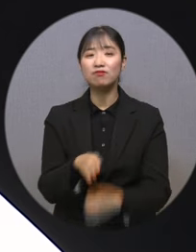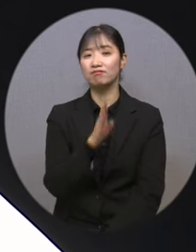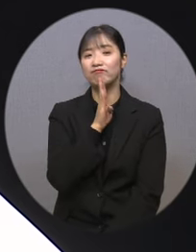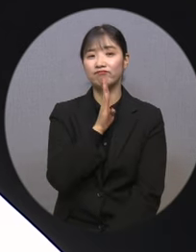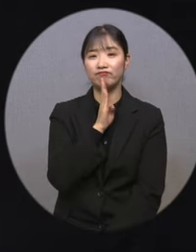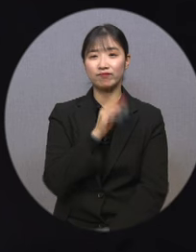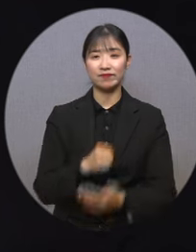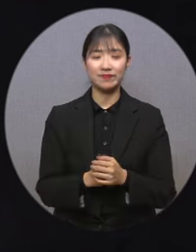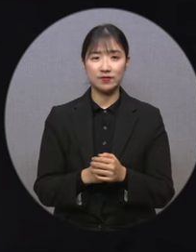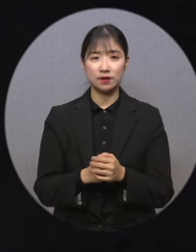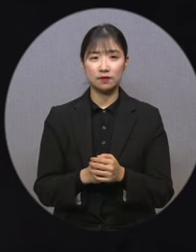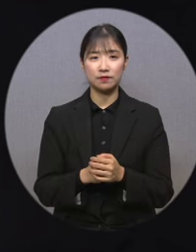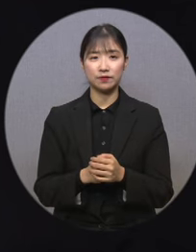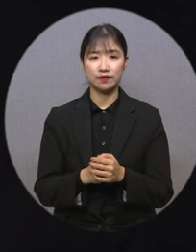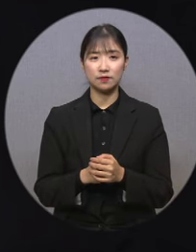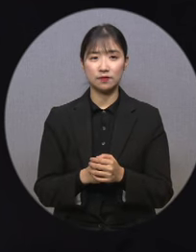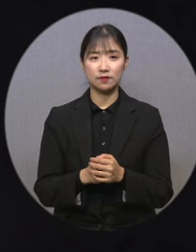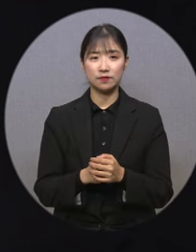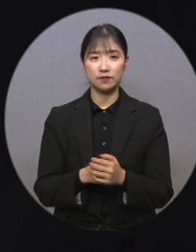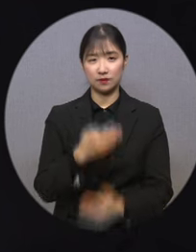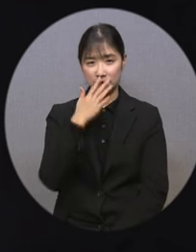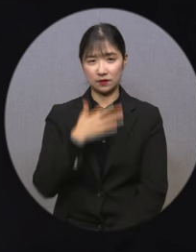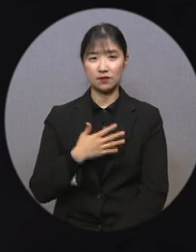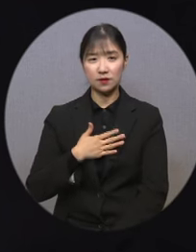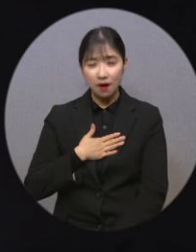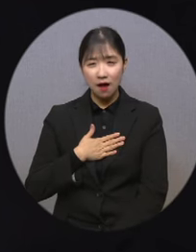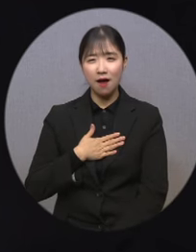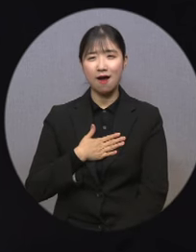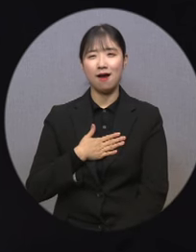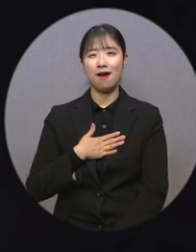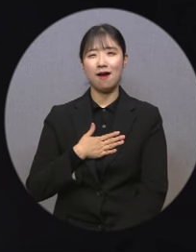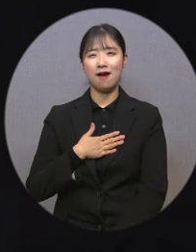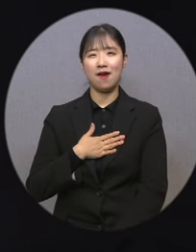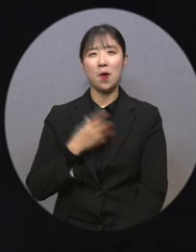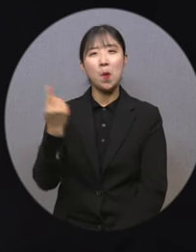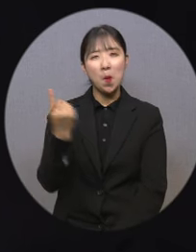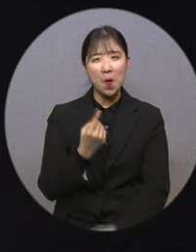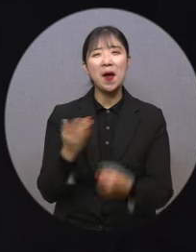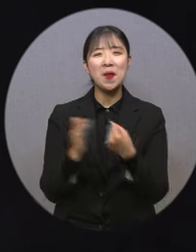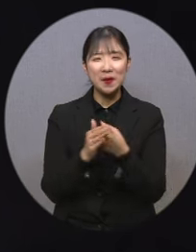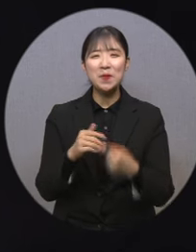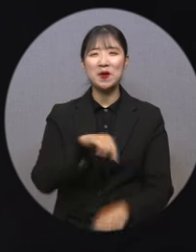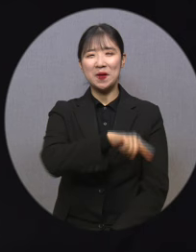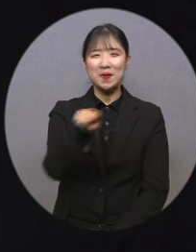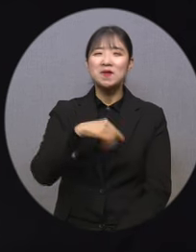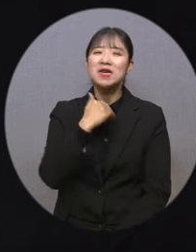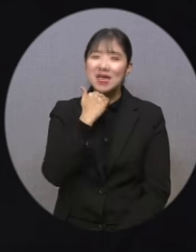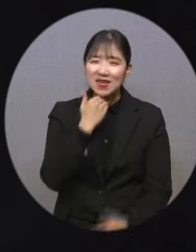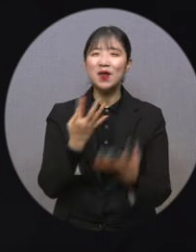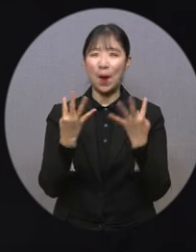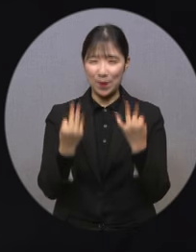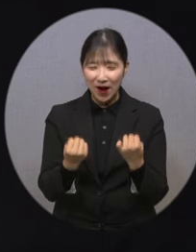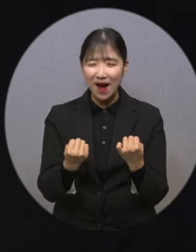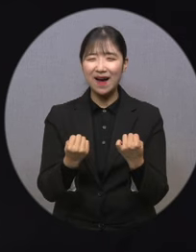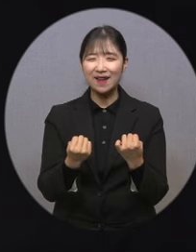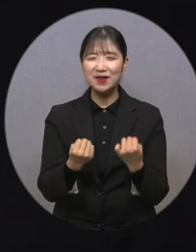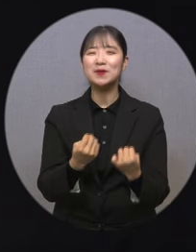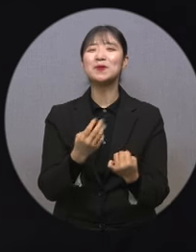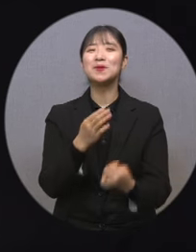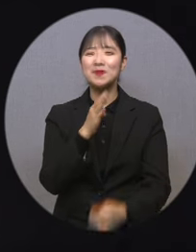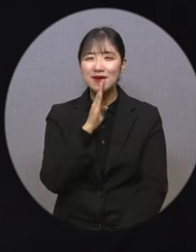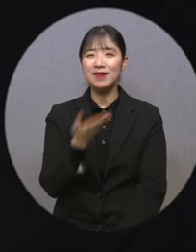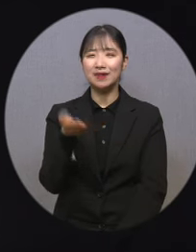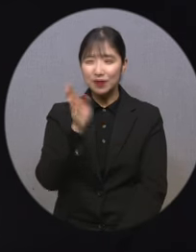만났죠. 뭐 제가 온다고 하니까 또 많이 기다렸지만 그냥 가도 그냥 항상